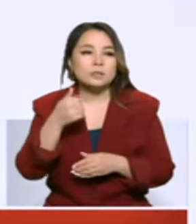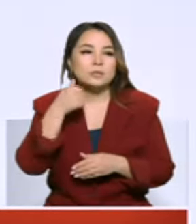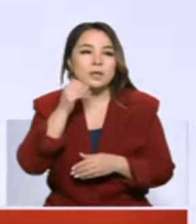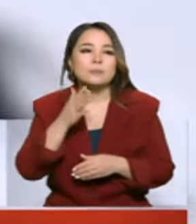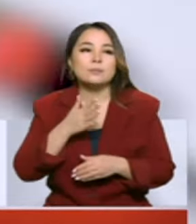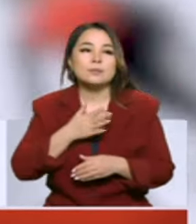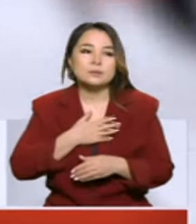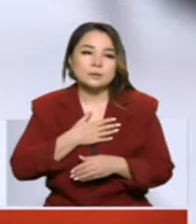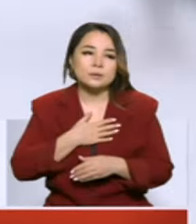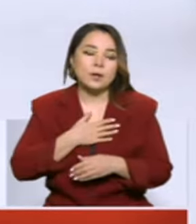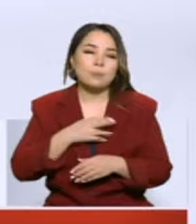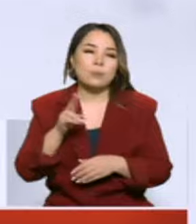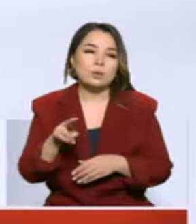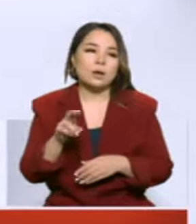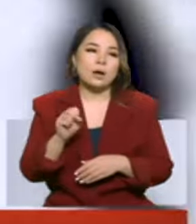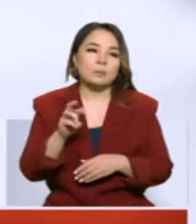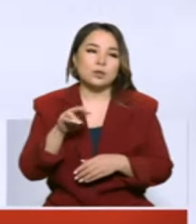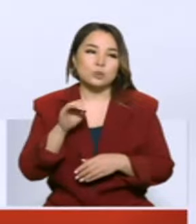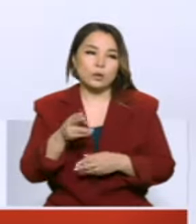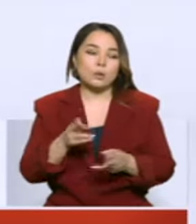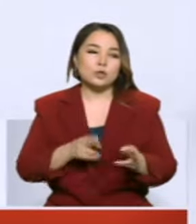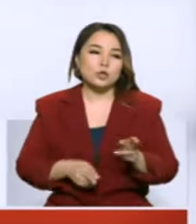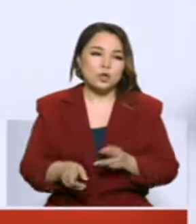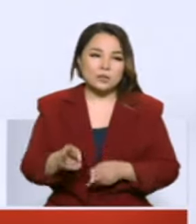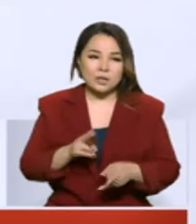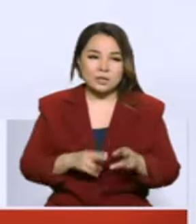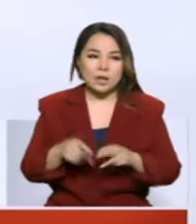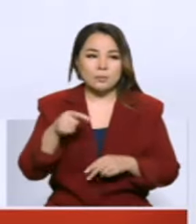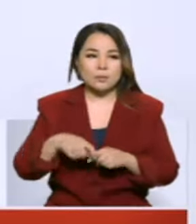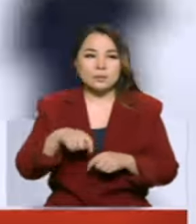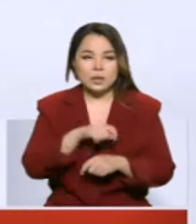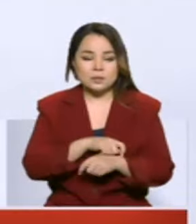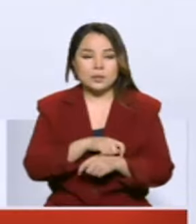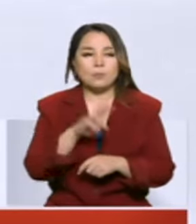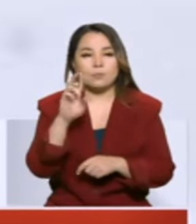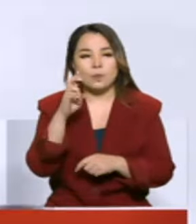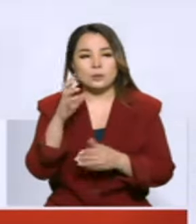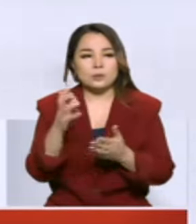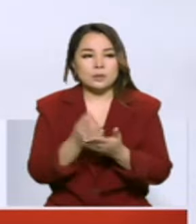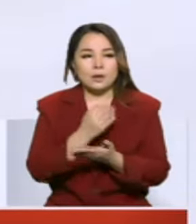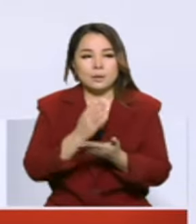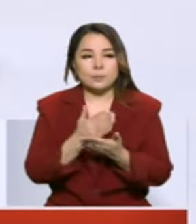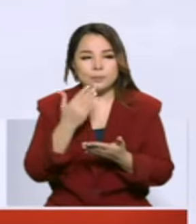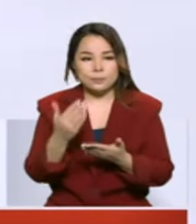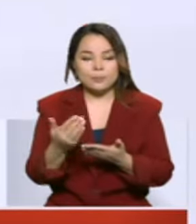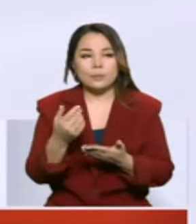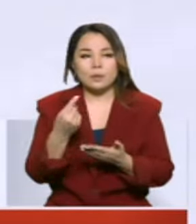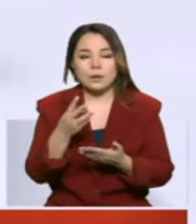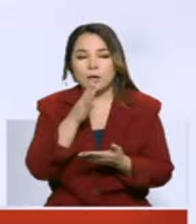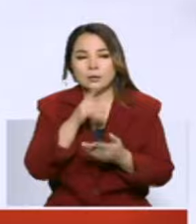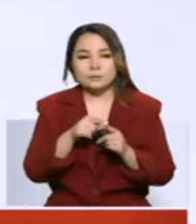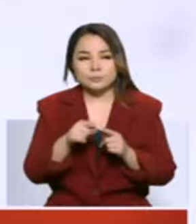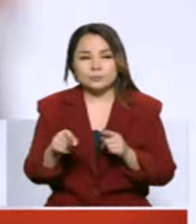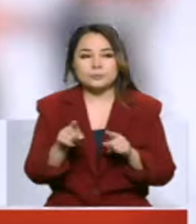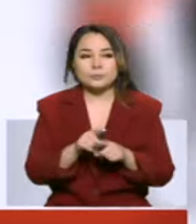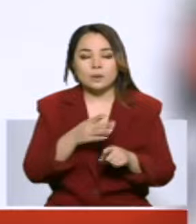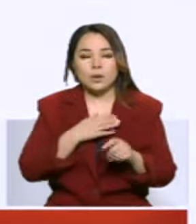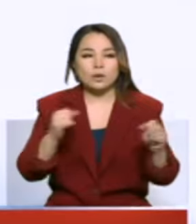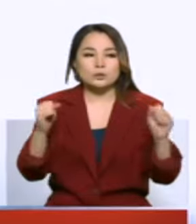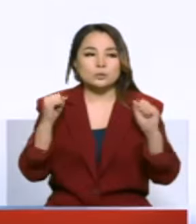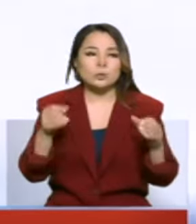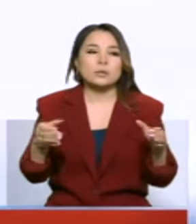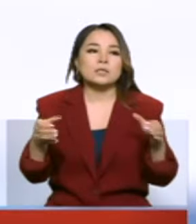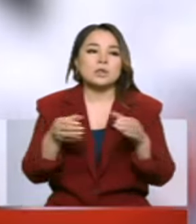біздің Полина Амельчук шорт-тректен 1000 шақырымға жүгіруде тағы қола жүлдегер атанды. Бірнеше сәттерден кейін мен артындағы спорт